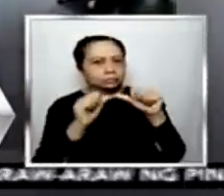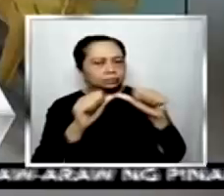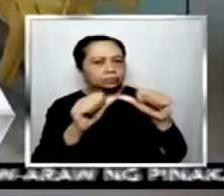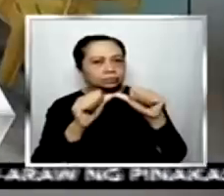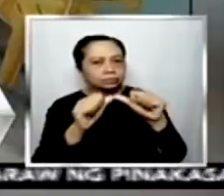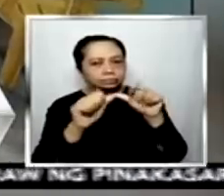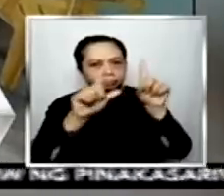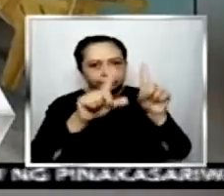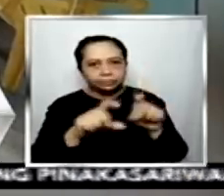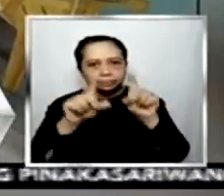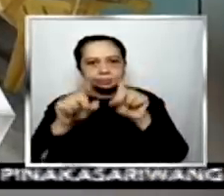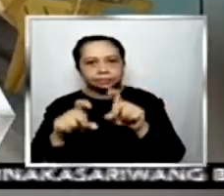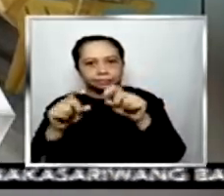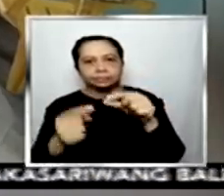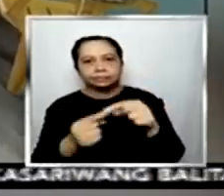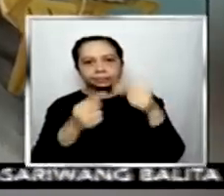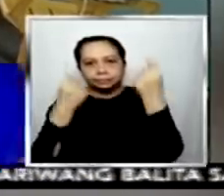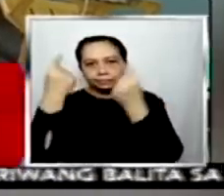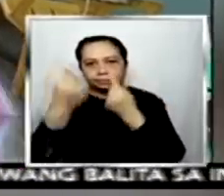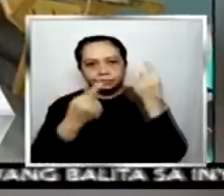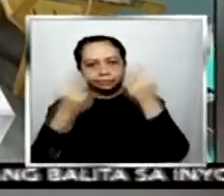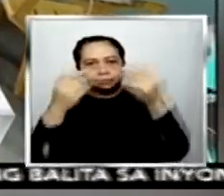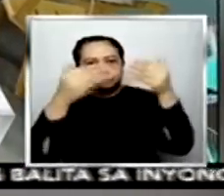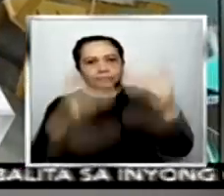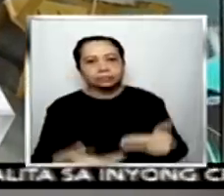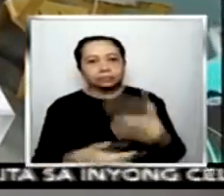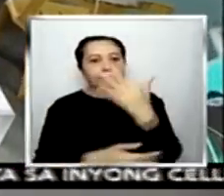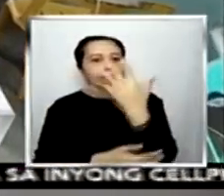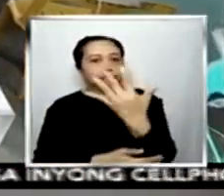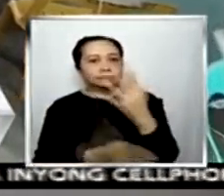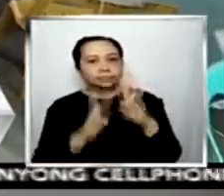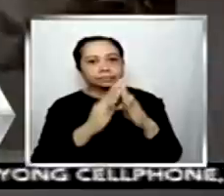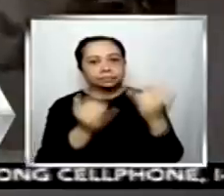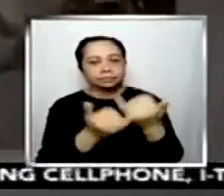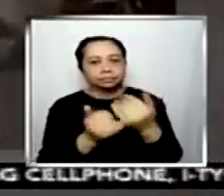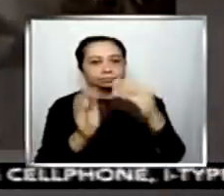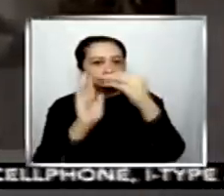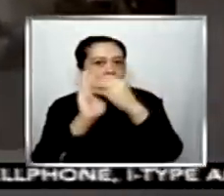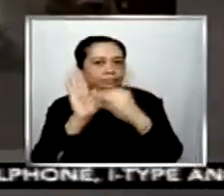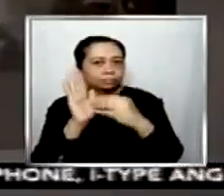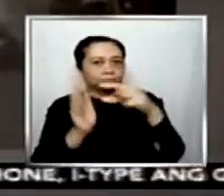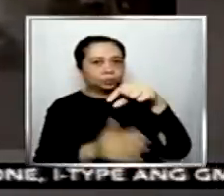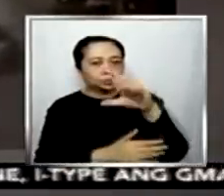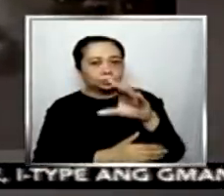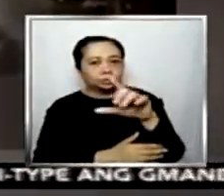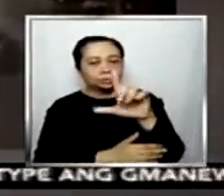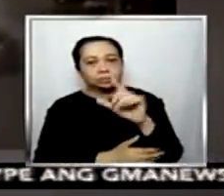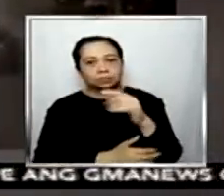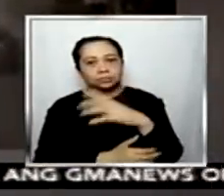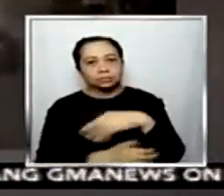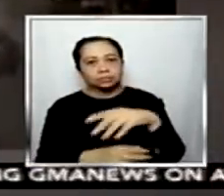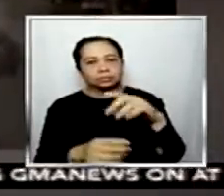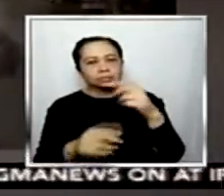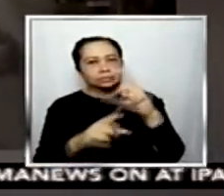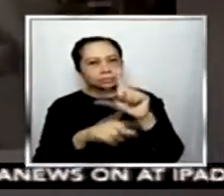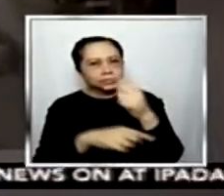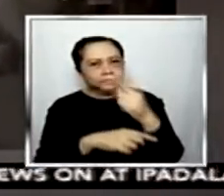sa special concern lockdown sa limang barangay. Sa tala ng Quezon City LGU mula April 13 hanggang May